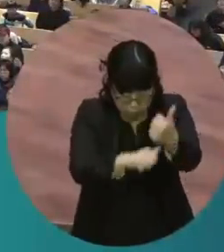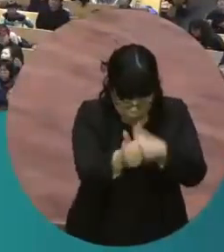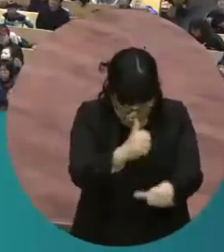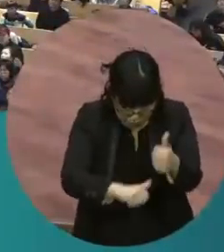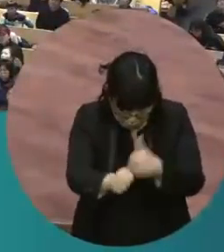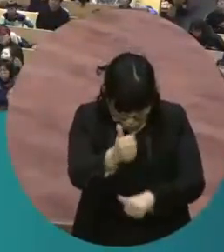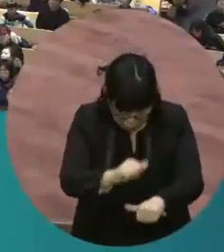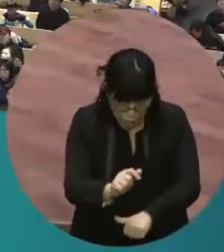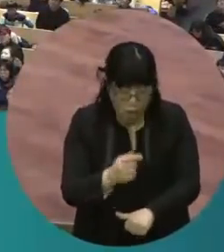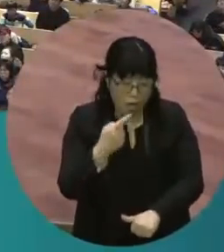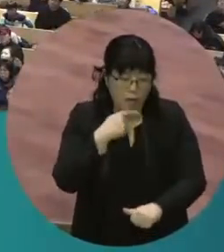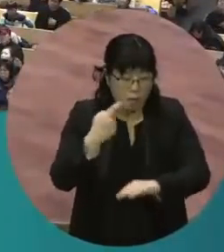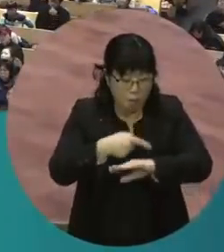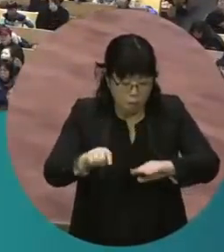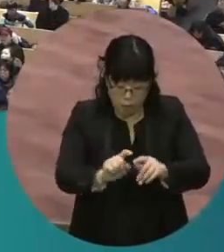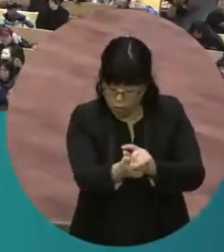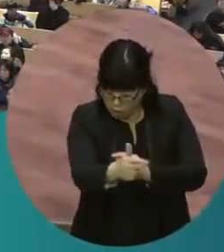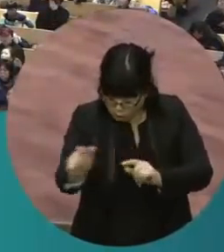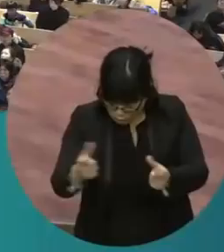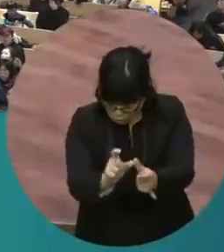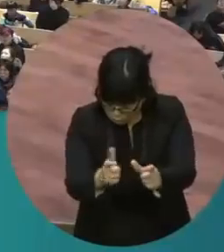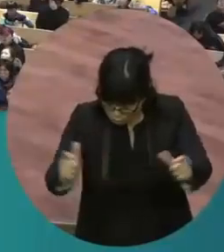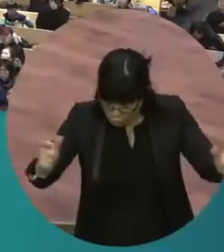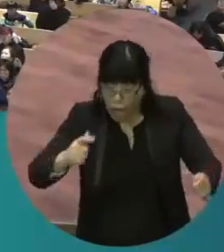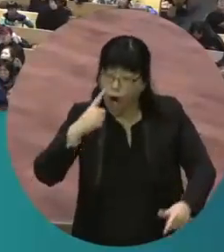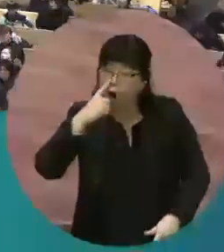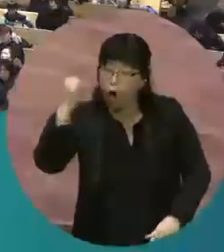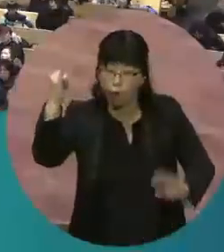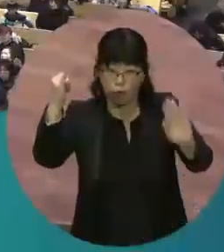민족의 여러 왕이 그에게서 나리라.